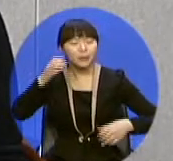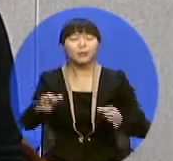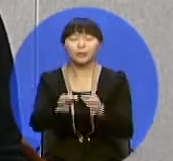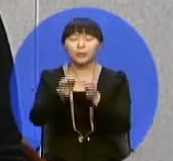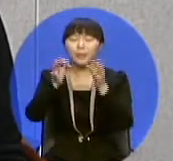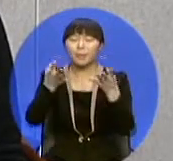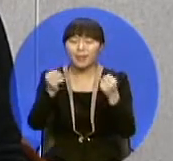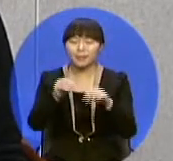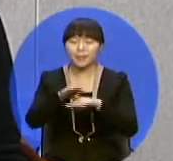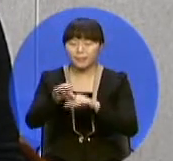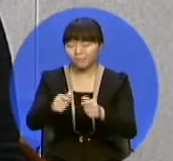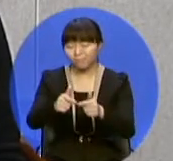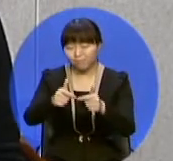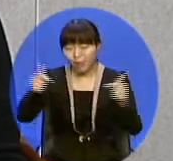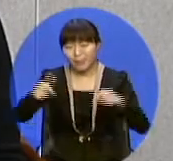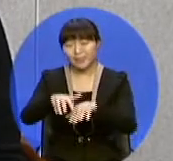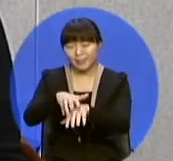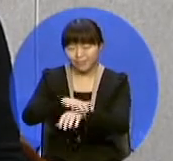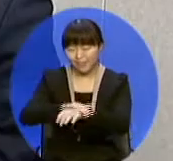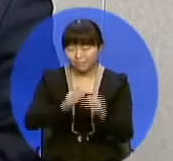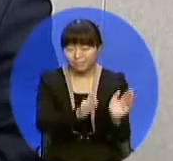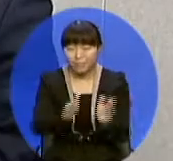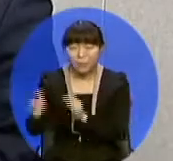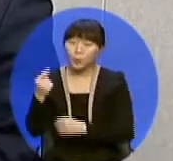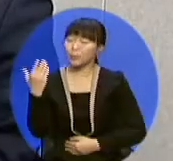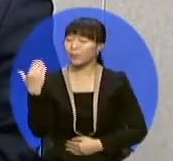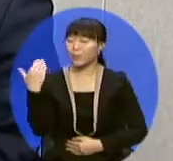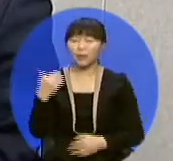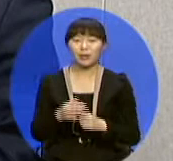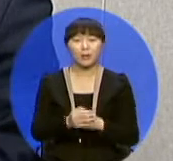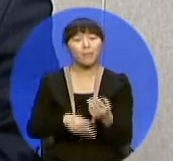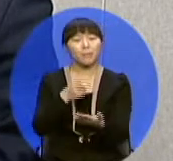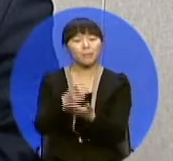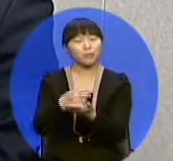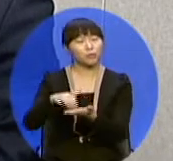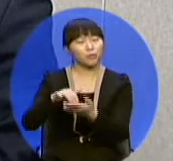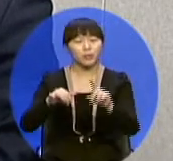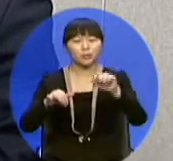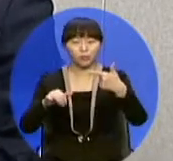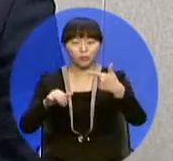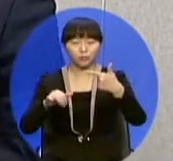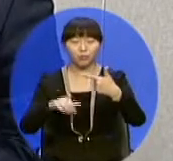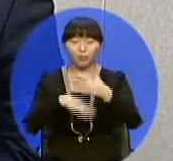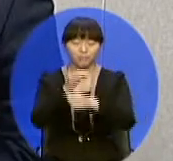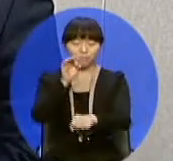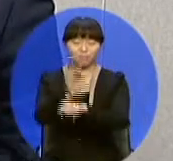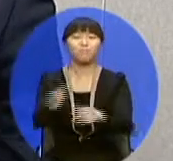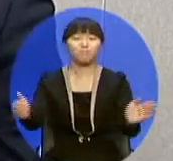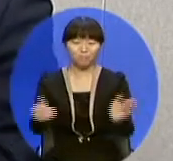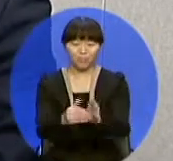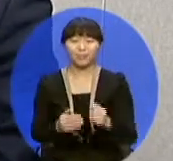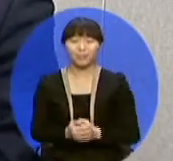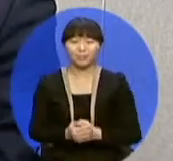많이 차를 증차를 하고. 네. 그런 시스템을 잘 갖춰서 며칠 전에 법정 대수인 16대를 구입을 했습니다.